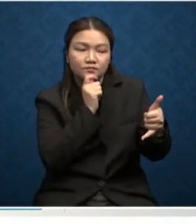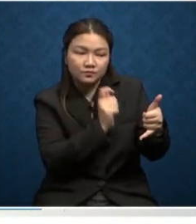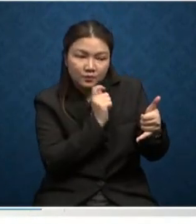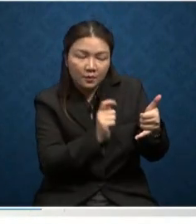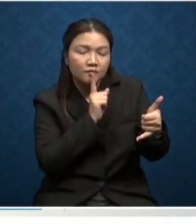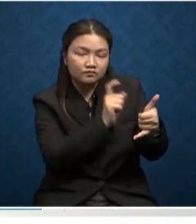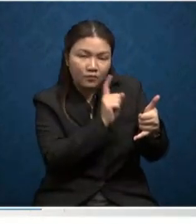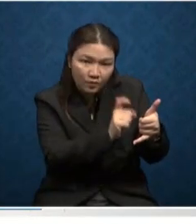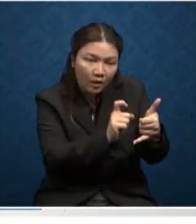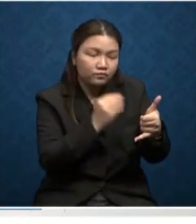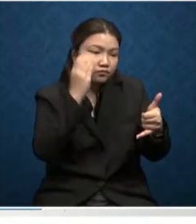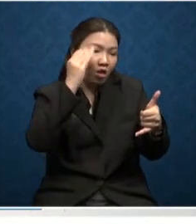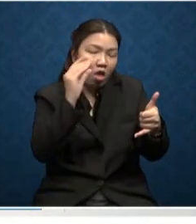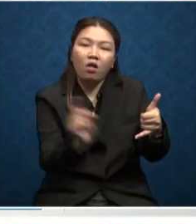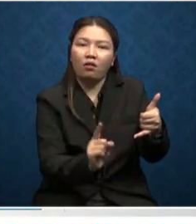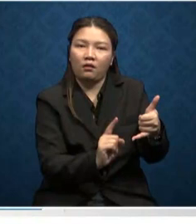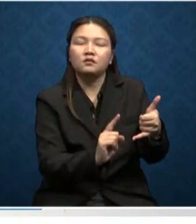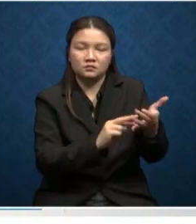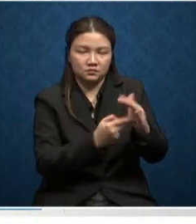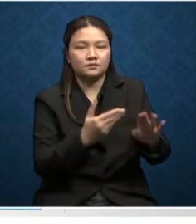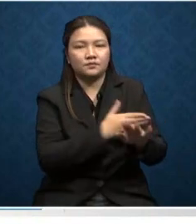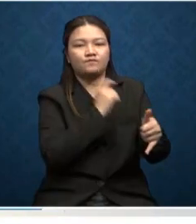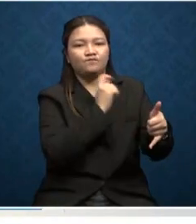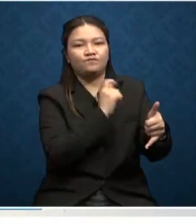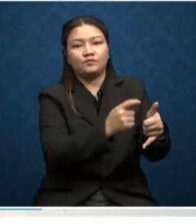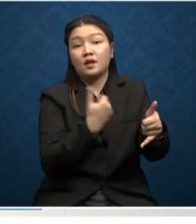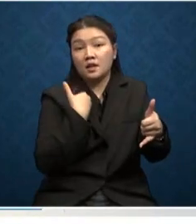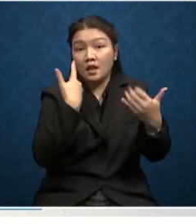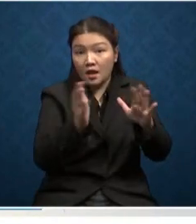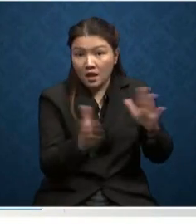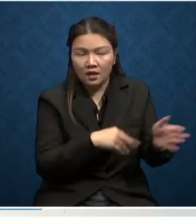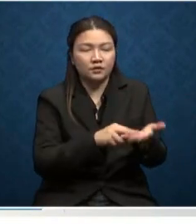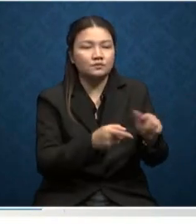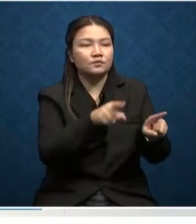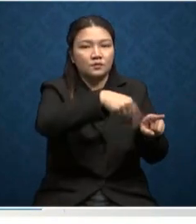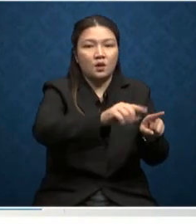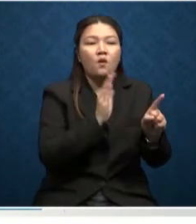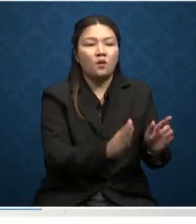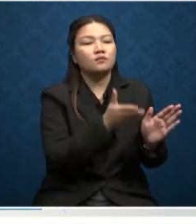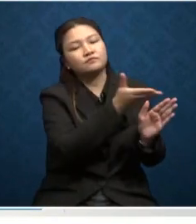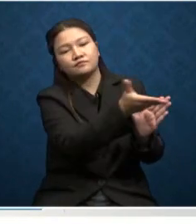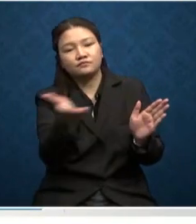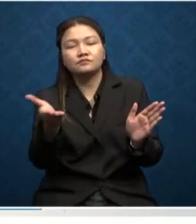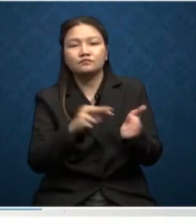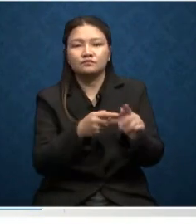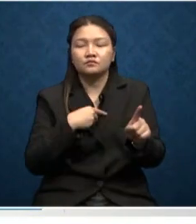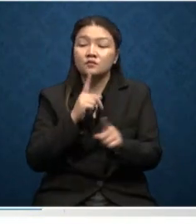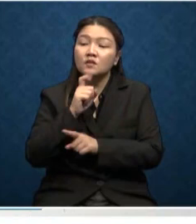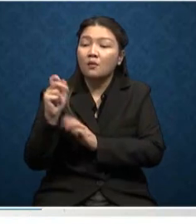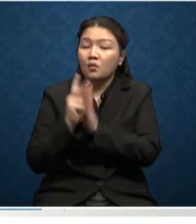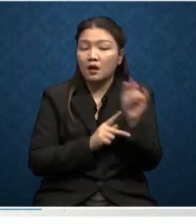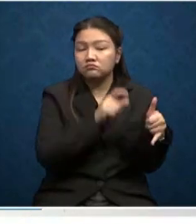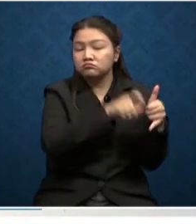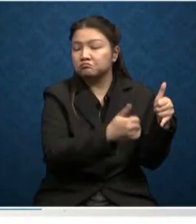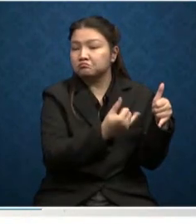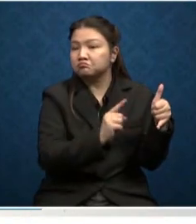และความเหมาะสมโดยการสอบสัมภาษณ์และรับฟังความคิดเห็นของบุคคลในแวดวงกฎหมาย